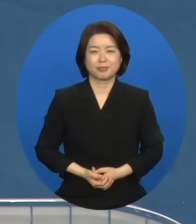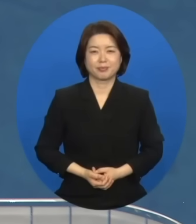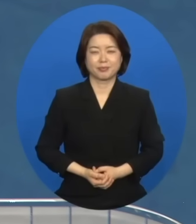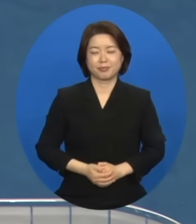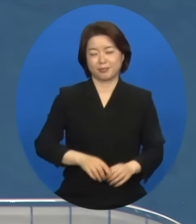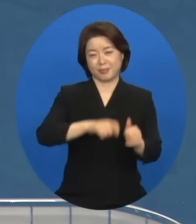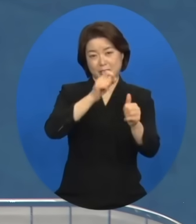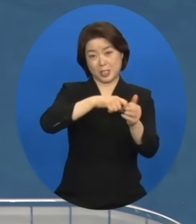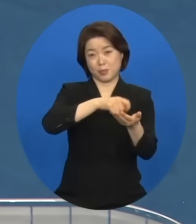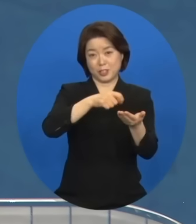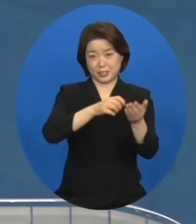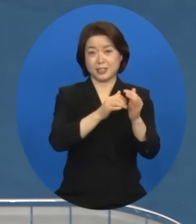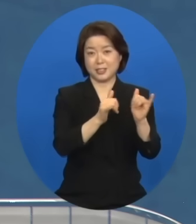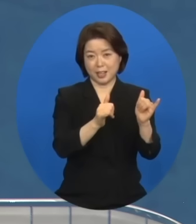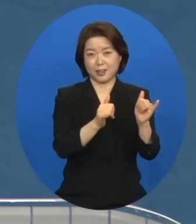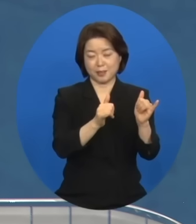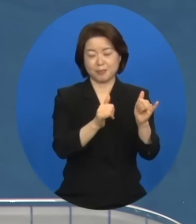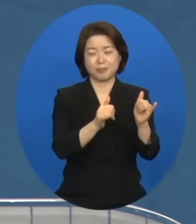히브리서 기자가